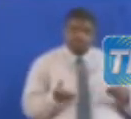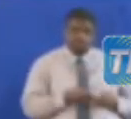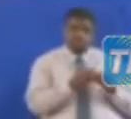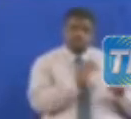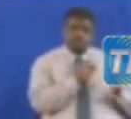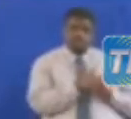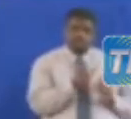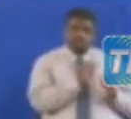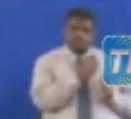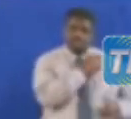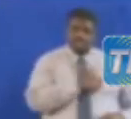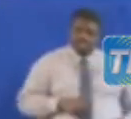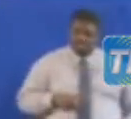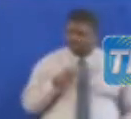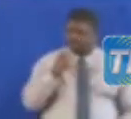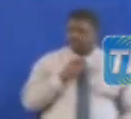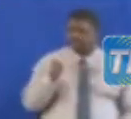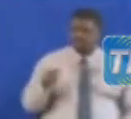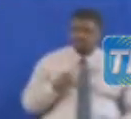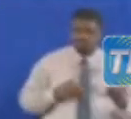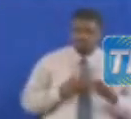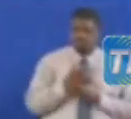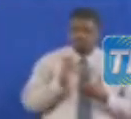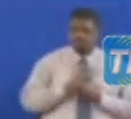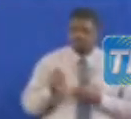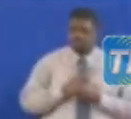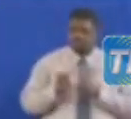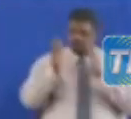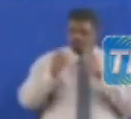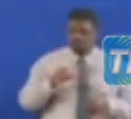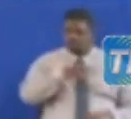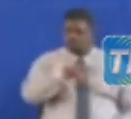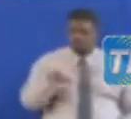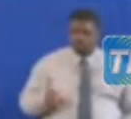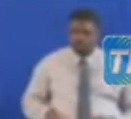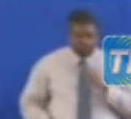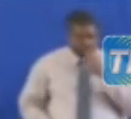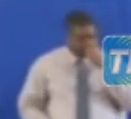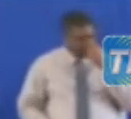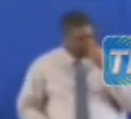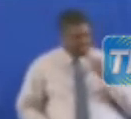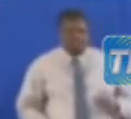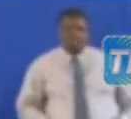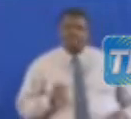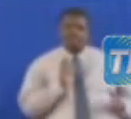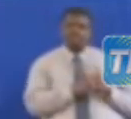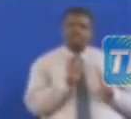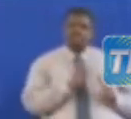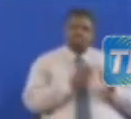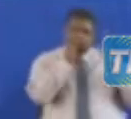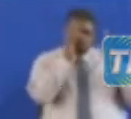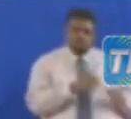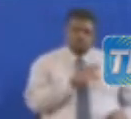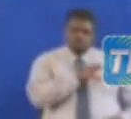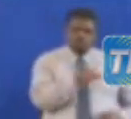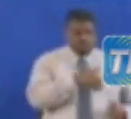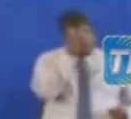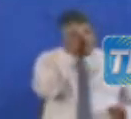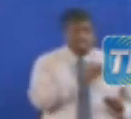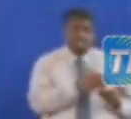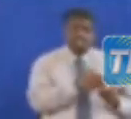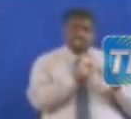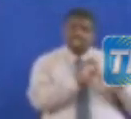kupewa idhini na Ofisi ya Rais Temisemi kupitia ofisi za wakuu wa mikoa. Ofisi za wakuu wa mikoa